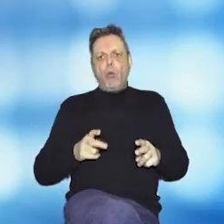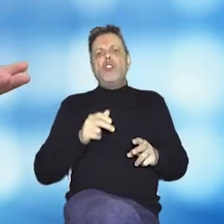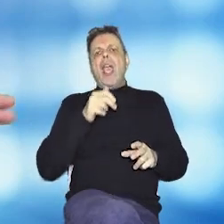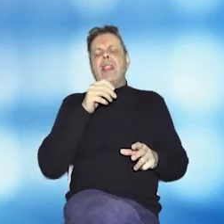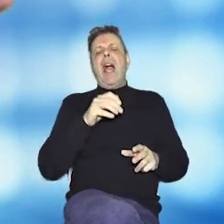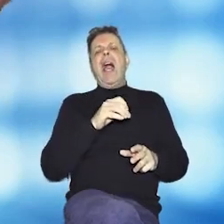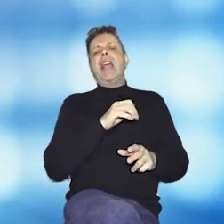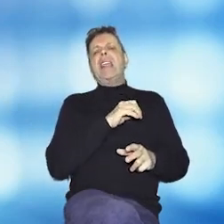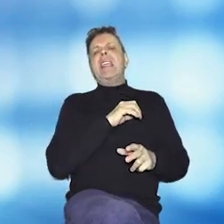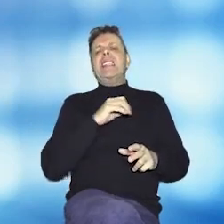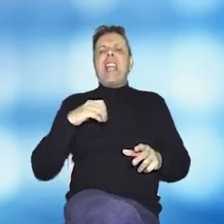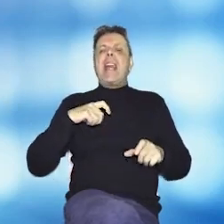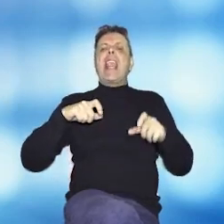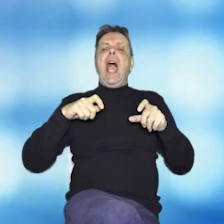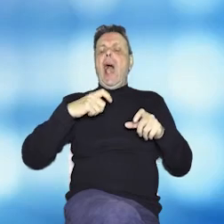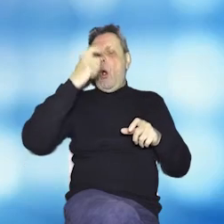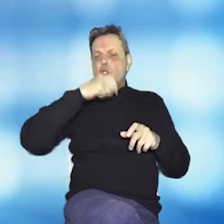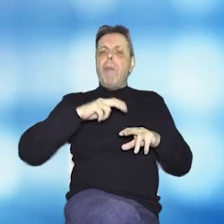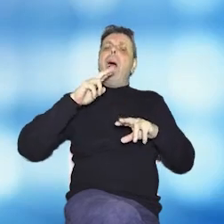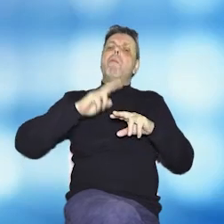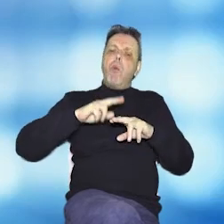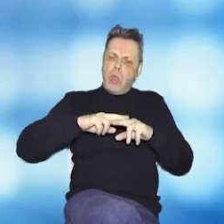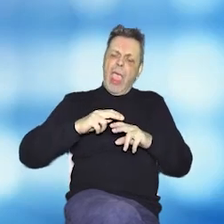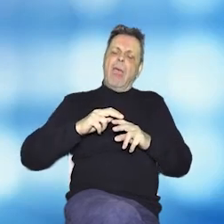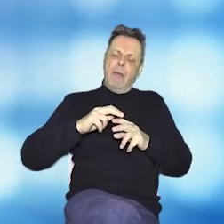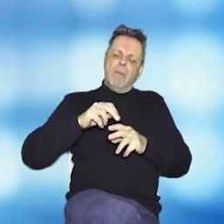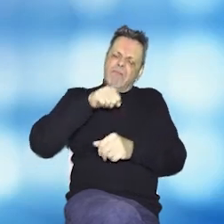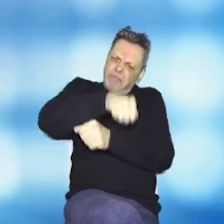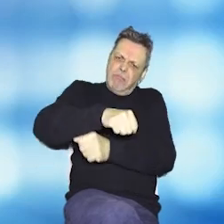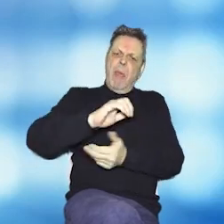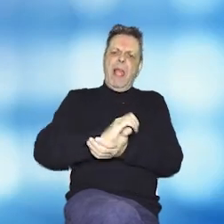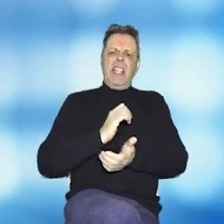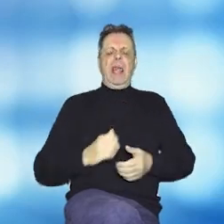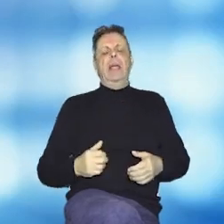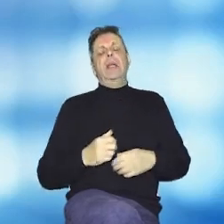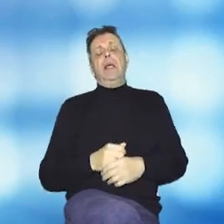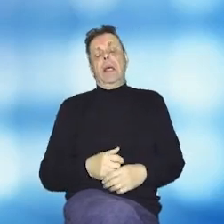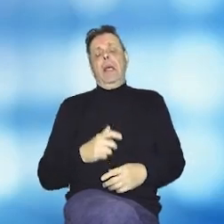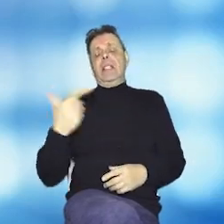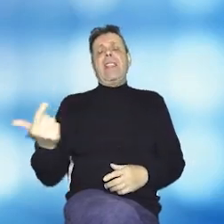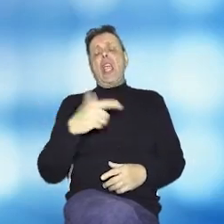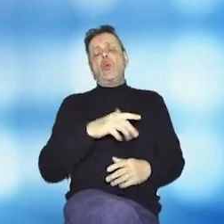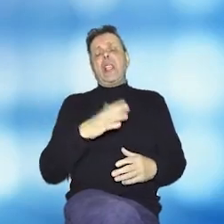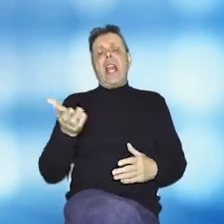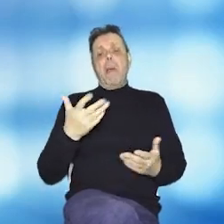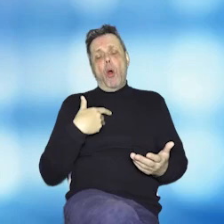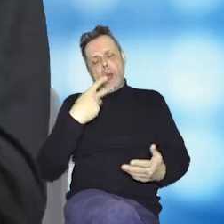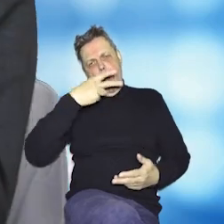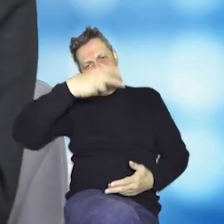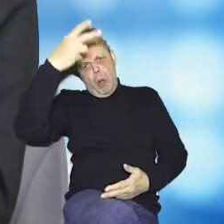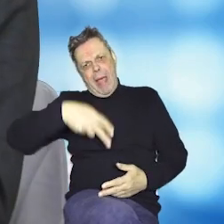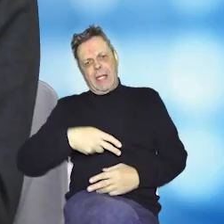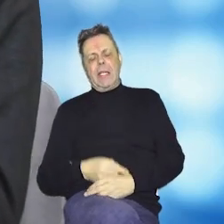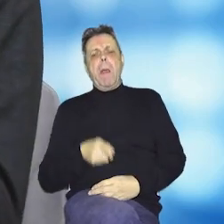i sama starija bude počinitelj nasilja. Tako da s jedne i s druge strane možemo promatrati problematiku.